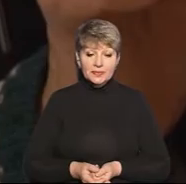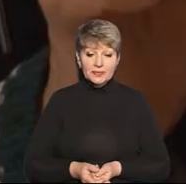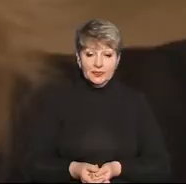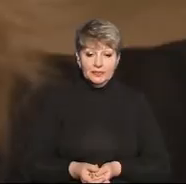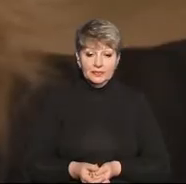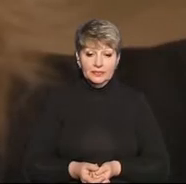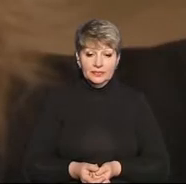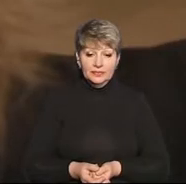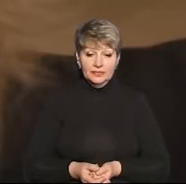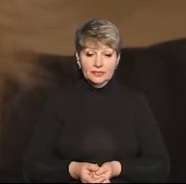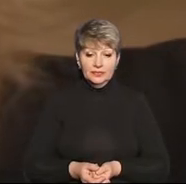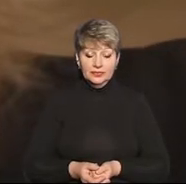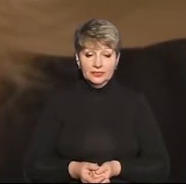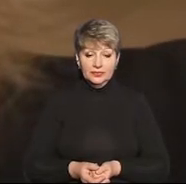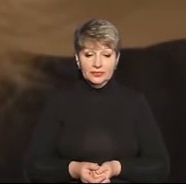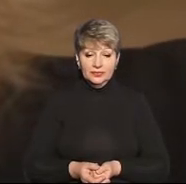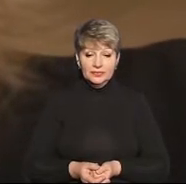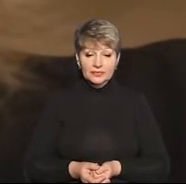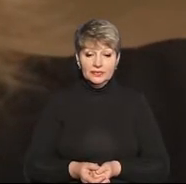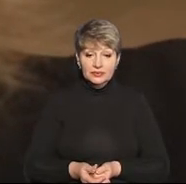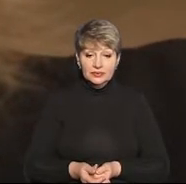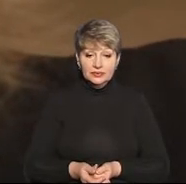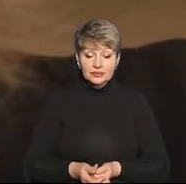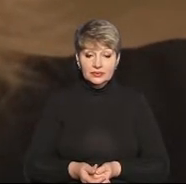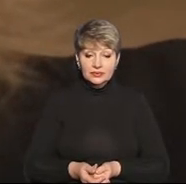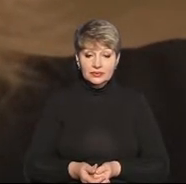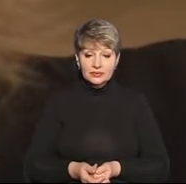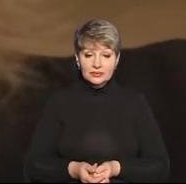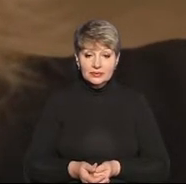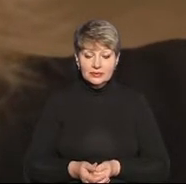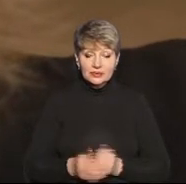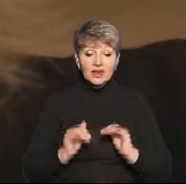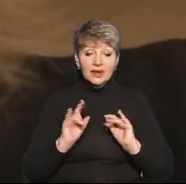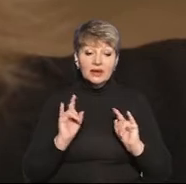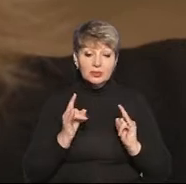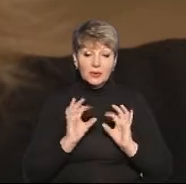лисичка, а журавель наварив м'яса,